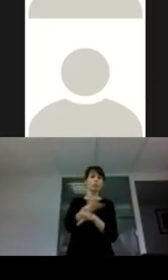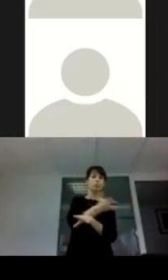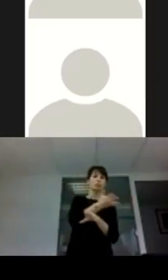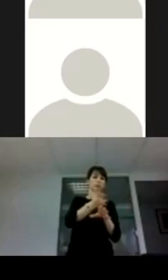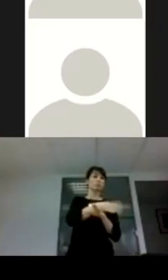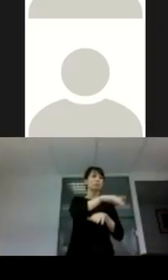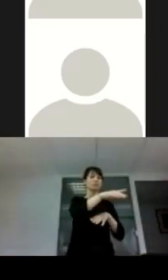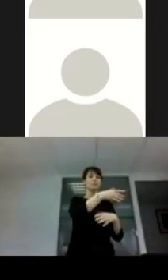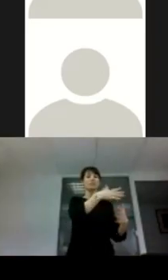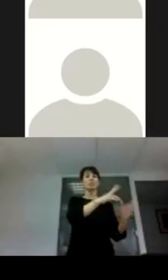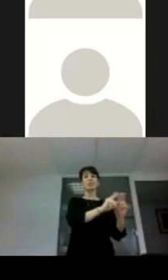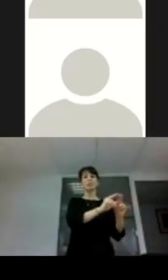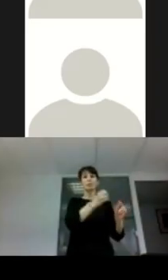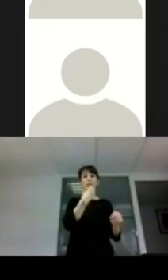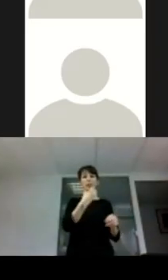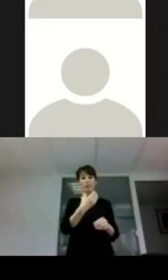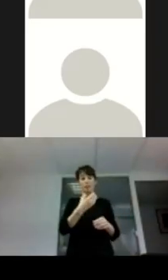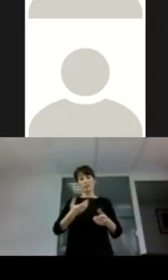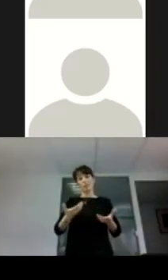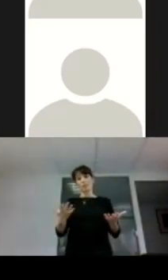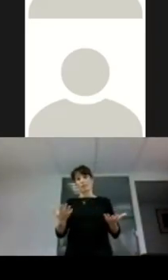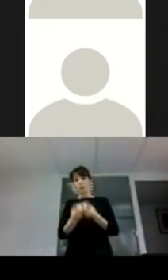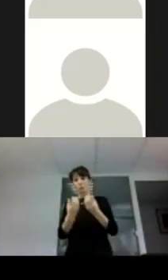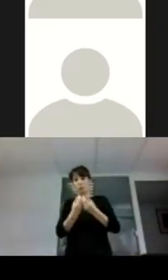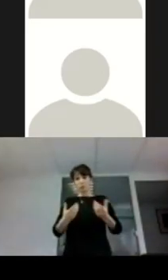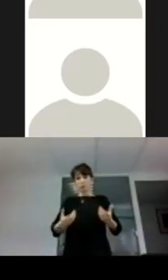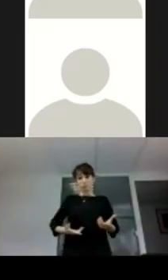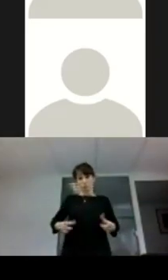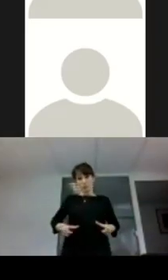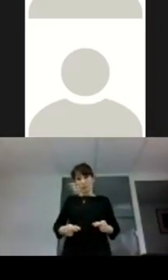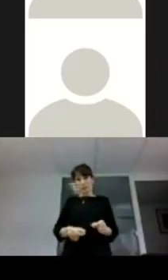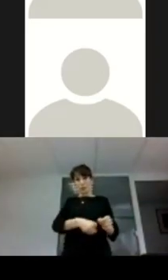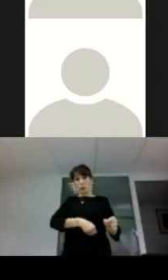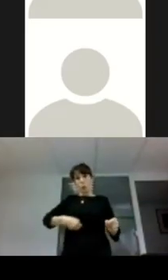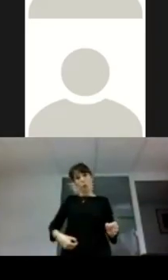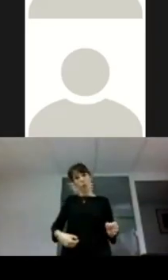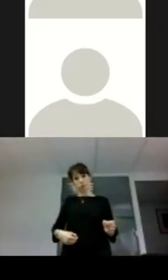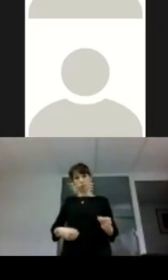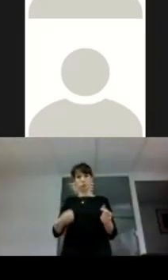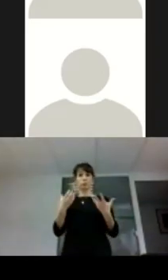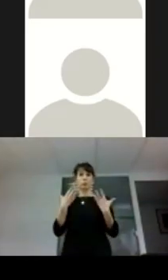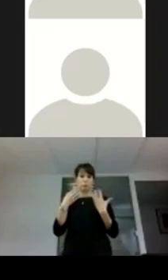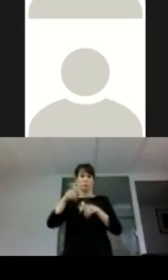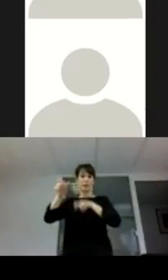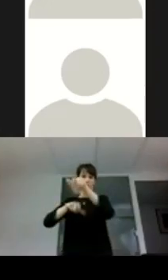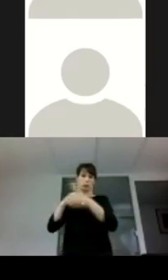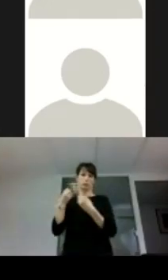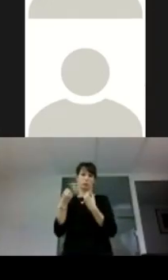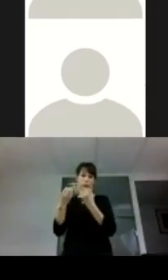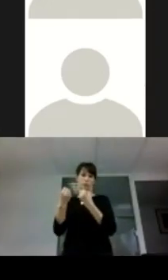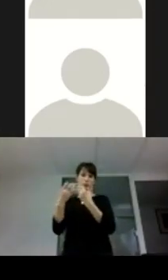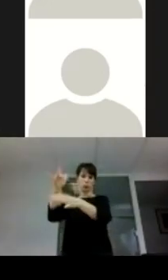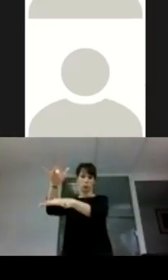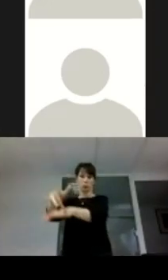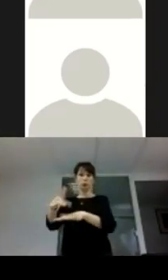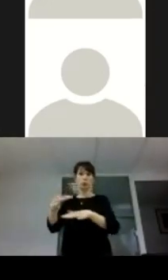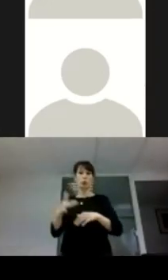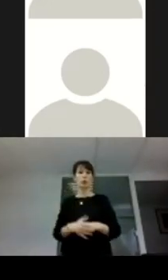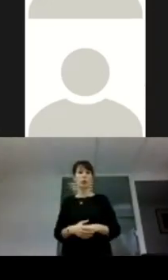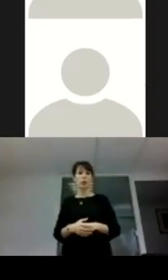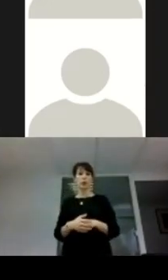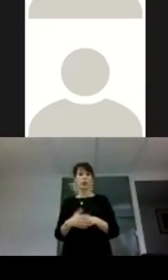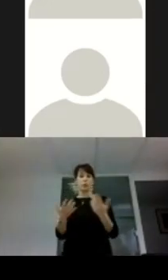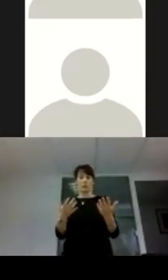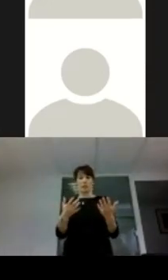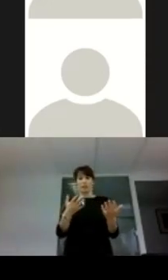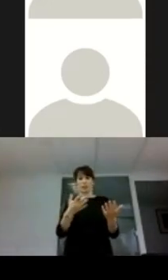ça a été déjà très bien dit dans les précédents topos. Le cancer du côlon, c'est malheureusement un cancer assez fréquent, mais je crois